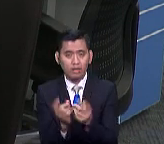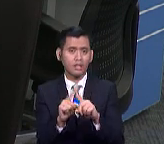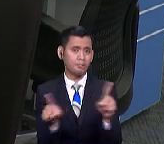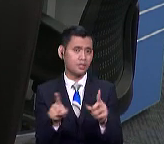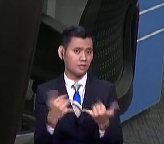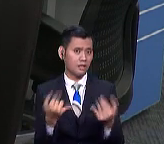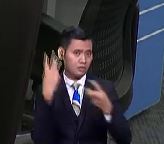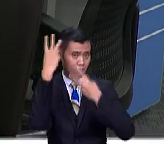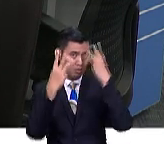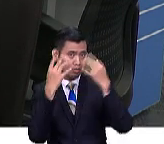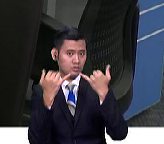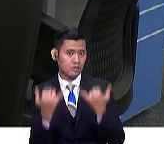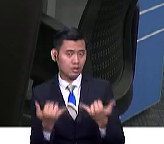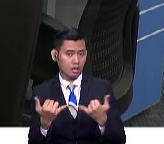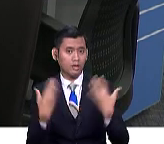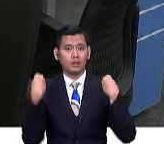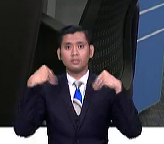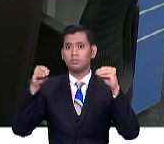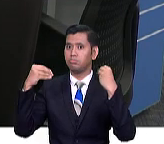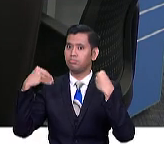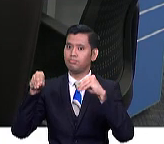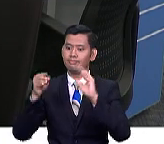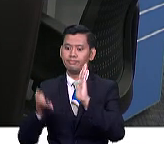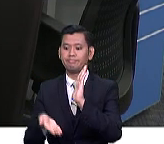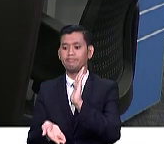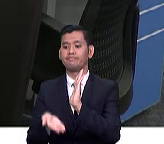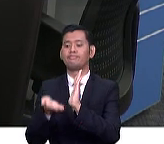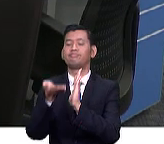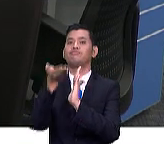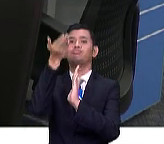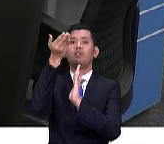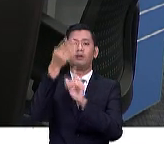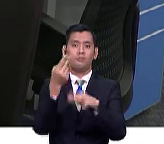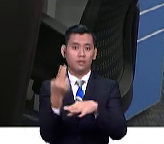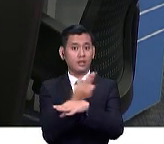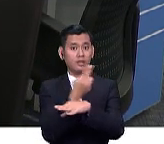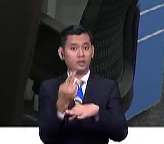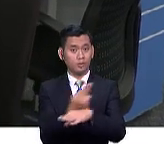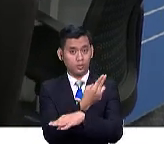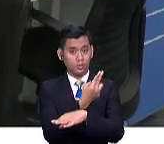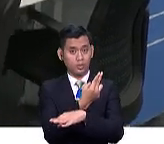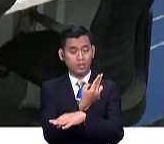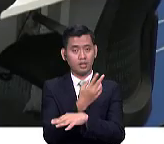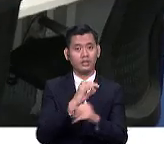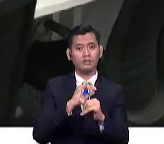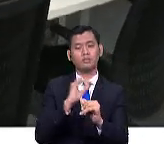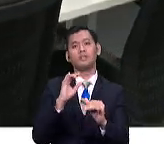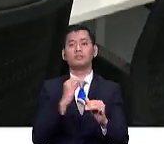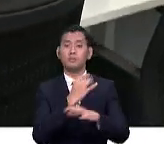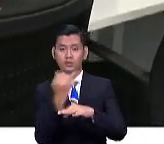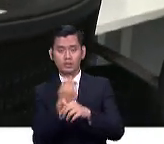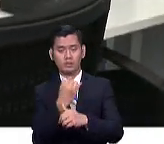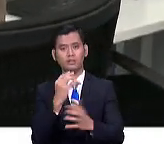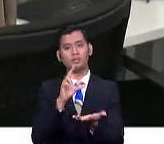yang membimbangkan saat ini, penjualannya yang semakin memuncak menerusi media sosial. Dan kalau anda dapat lihat di skrin saat